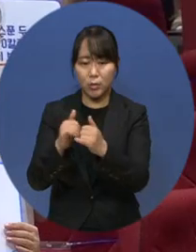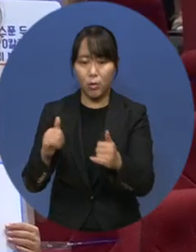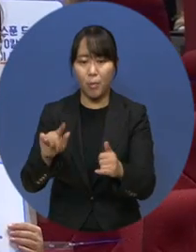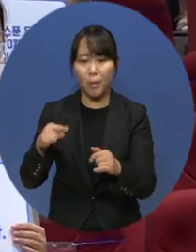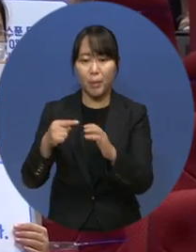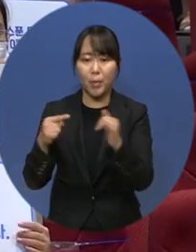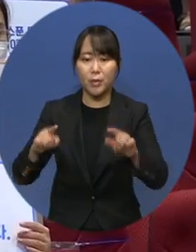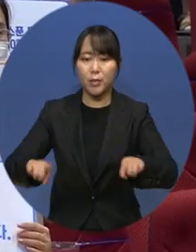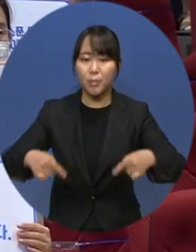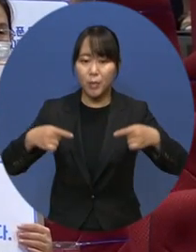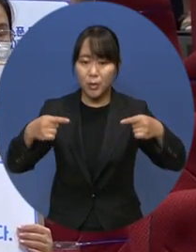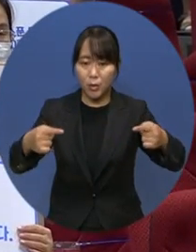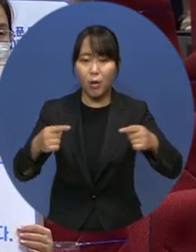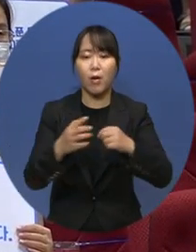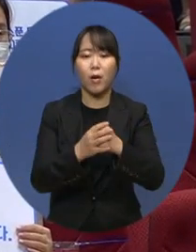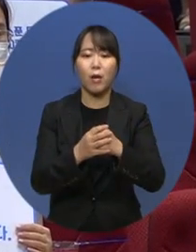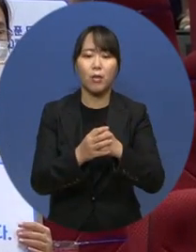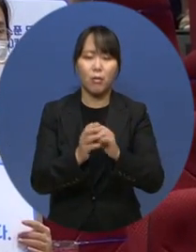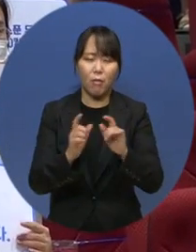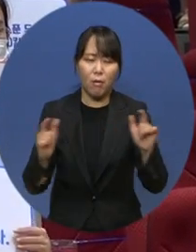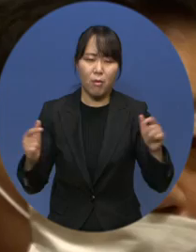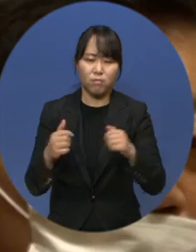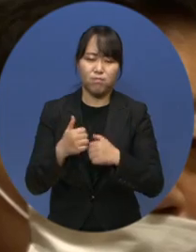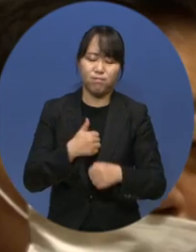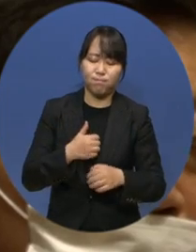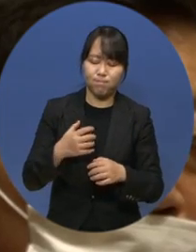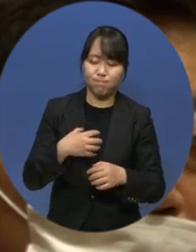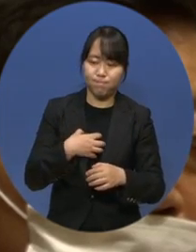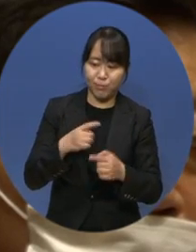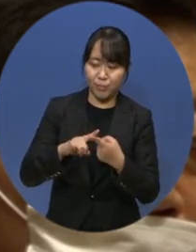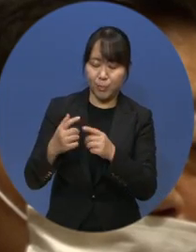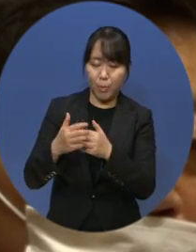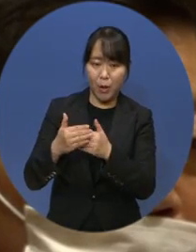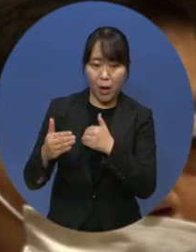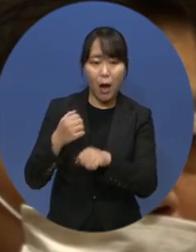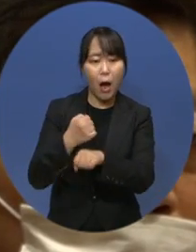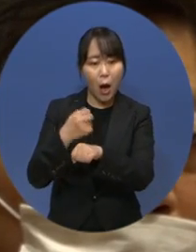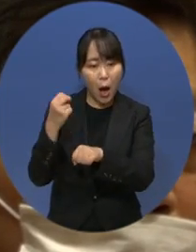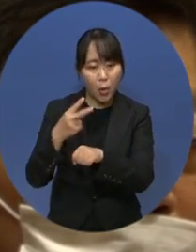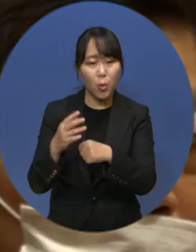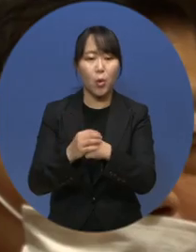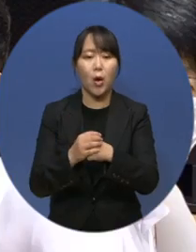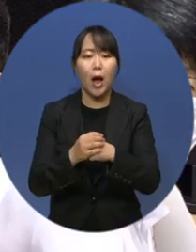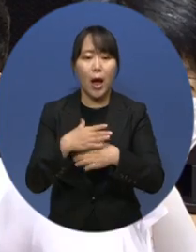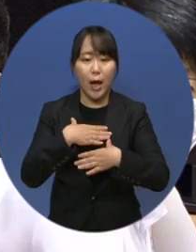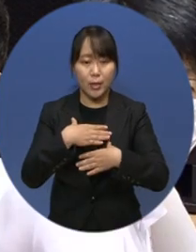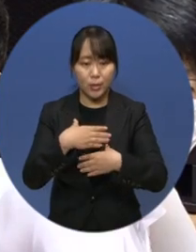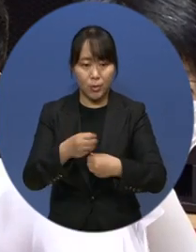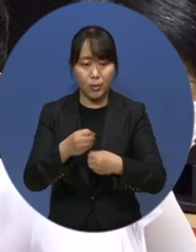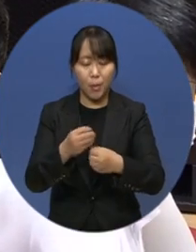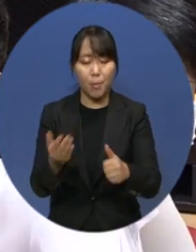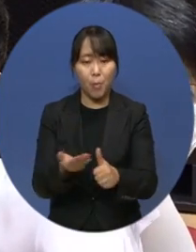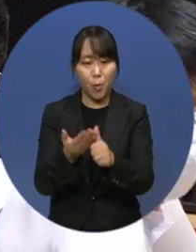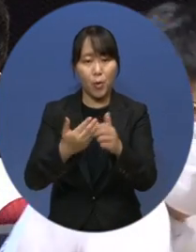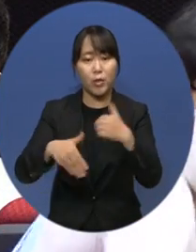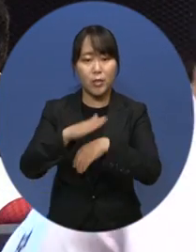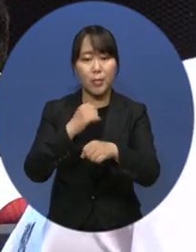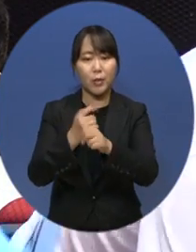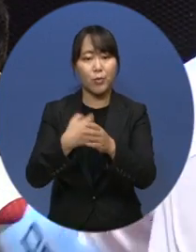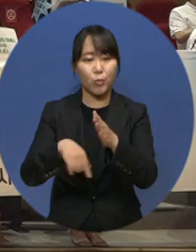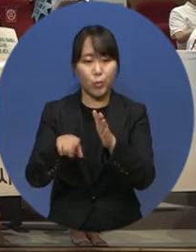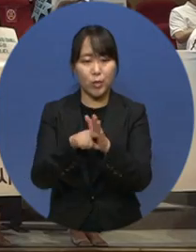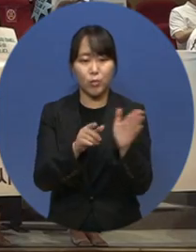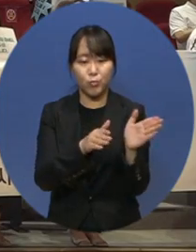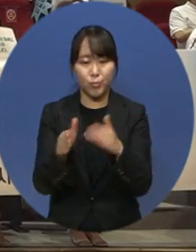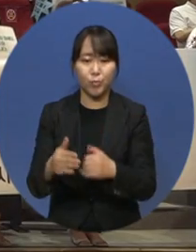명이 참석하여 영유아 안전에 대한 경각심을 고취시키고 안전한 보육 환경을 만들겠다는 뜻을 모아 자발적으로 만든